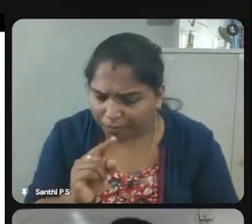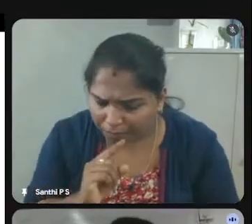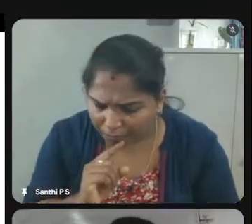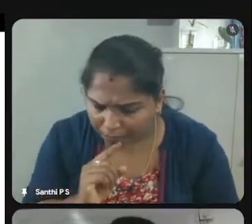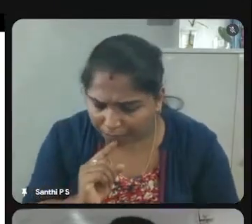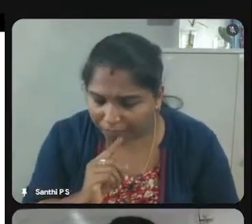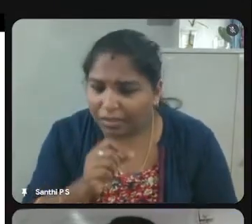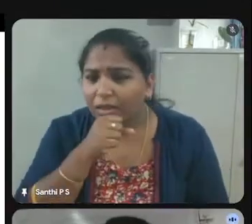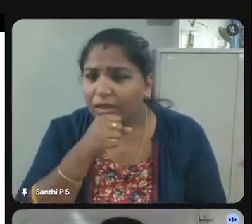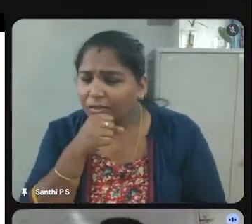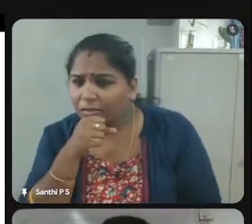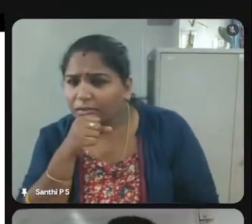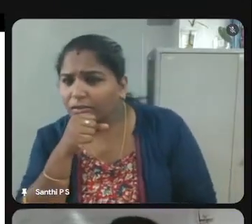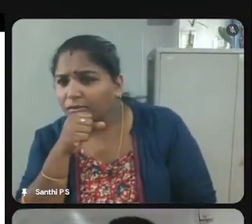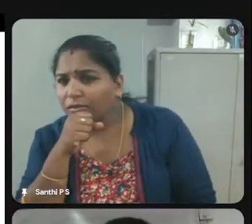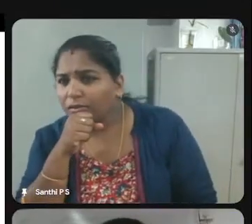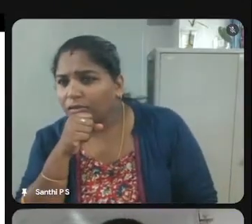ഇപ്പൊ എത്ര വയസ്സുണ്ടാ നോക്കിപ്പോ?